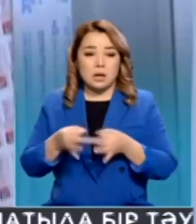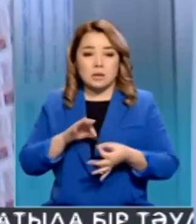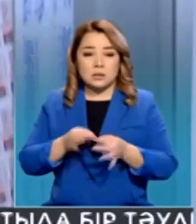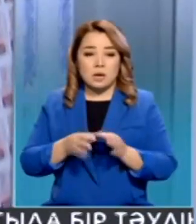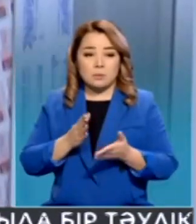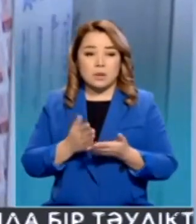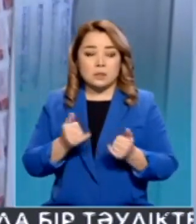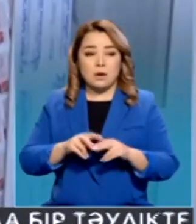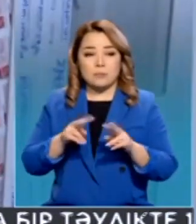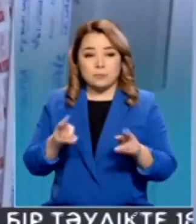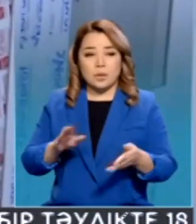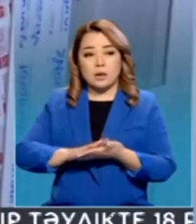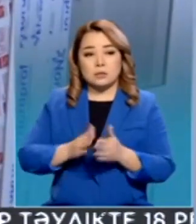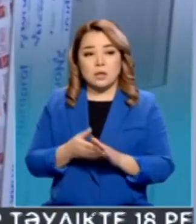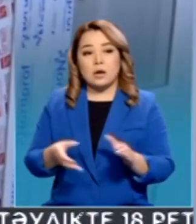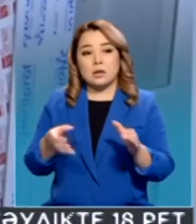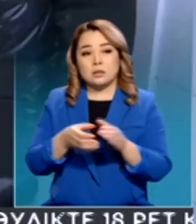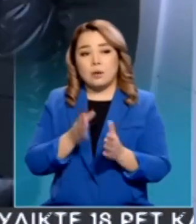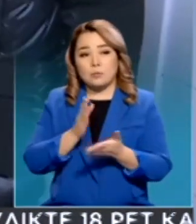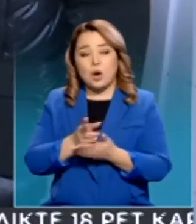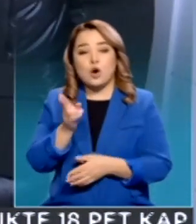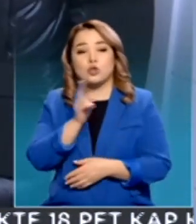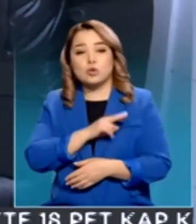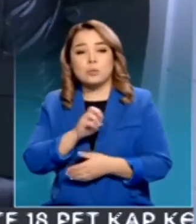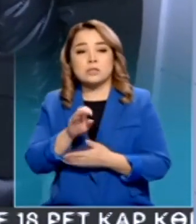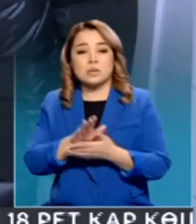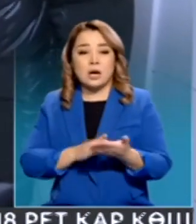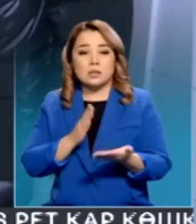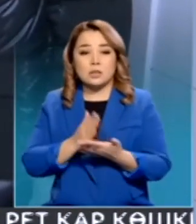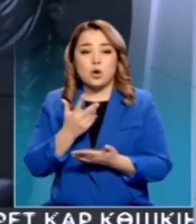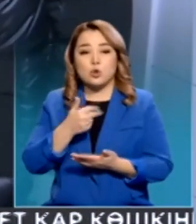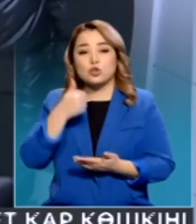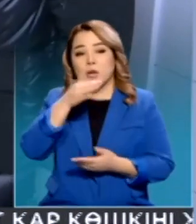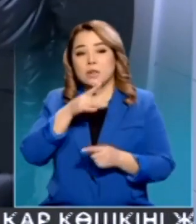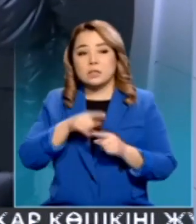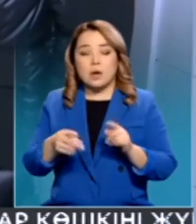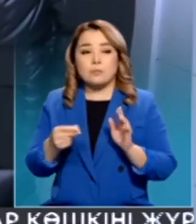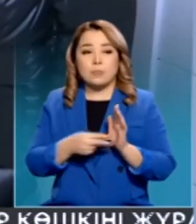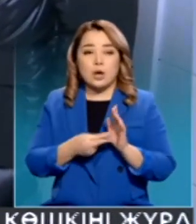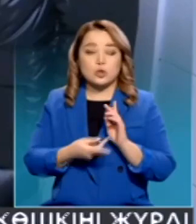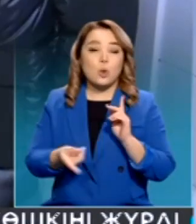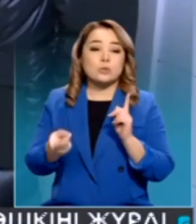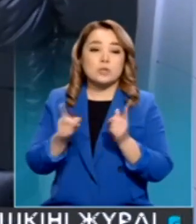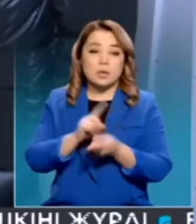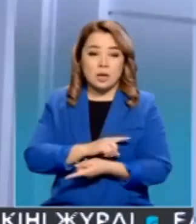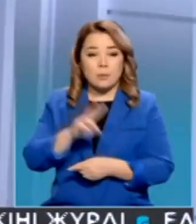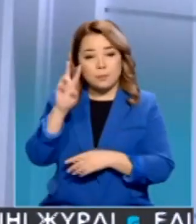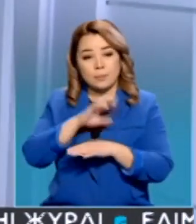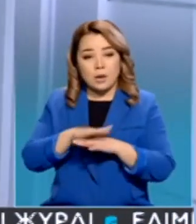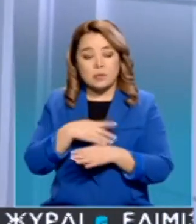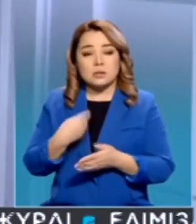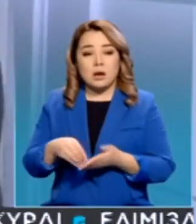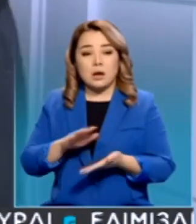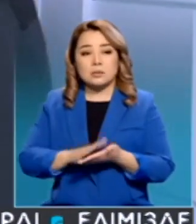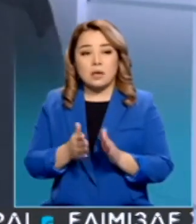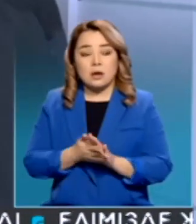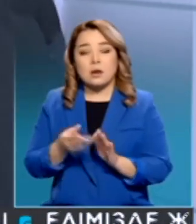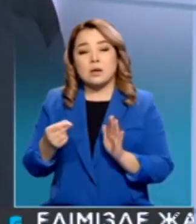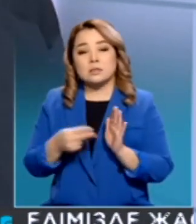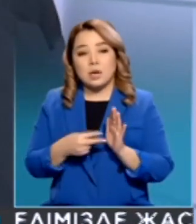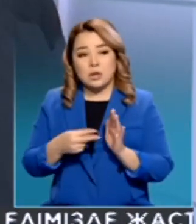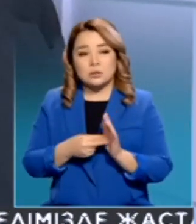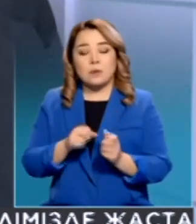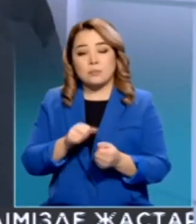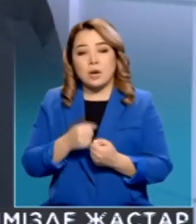барысында қос тарап бейбіт келісімге келген, бірақ жұмысты жалғастыруға 3 жыл ішінде бағаның өзгеруі мен мемлекеттік сатып алудағы